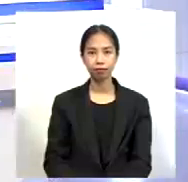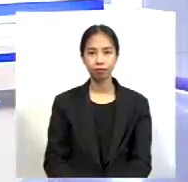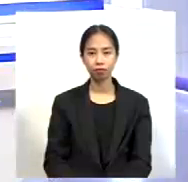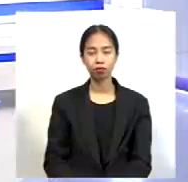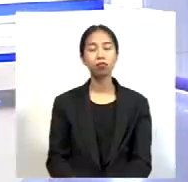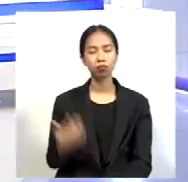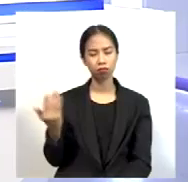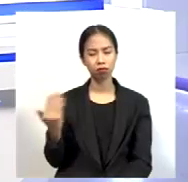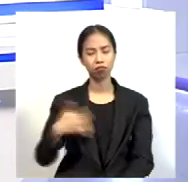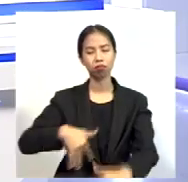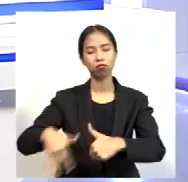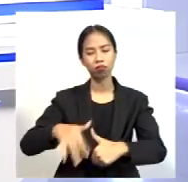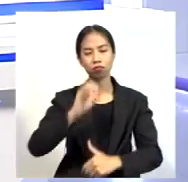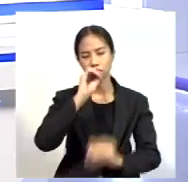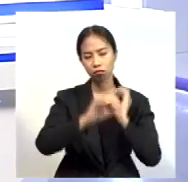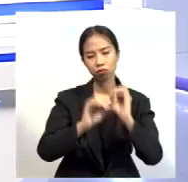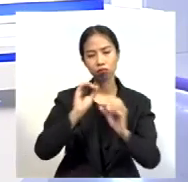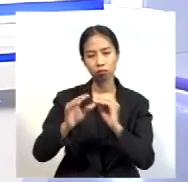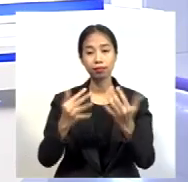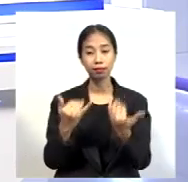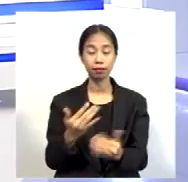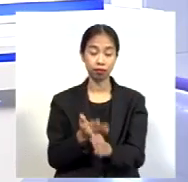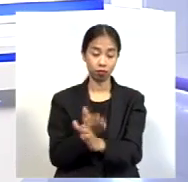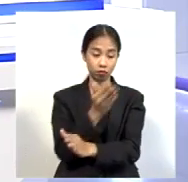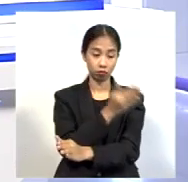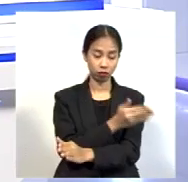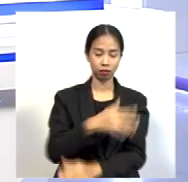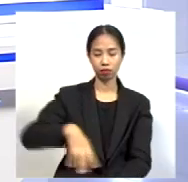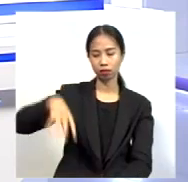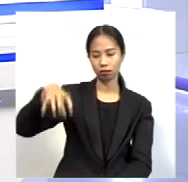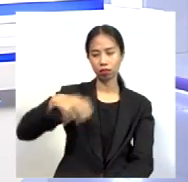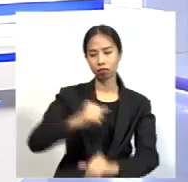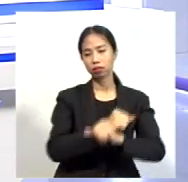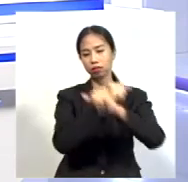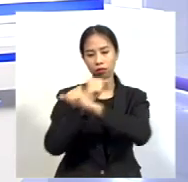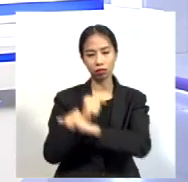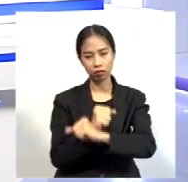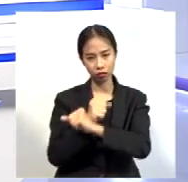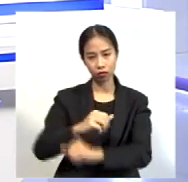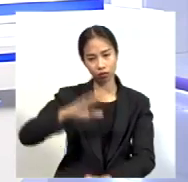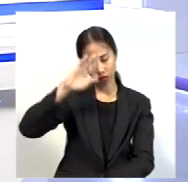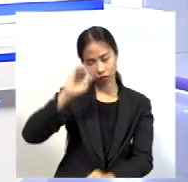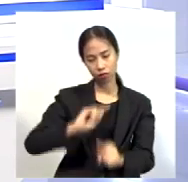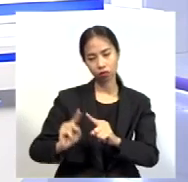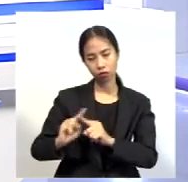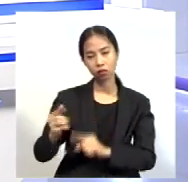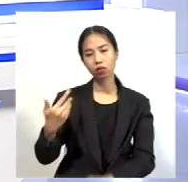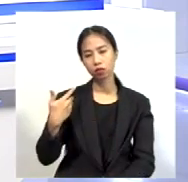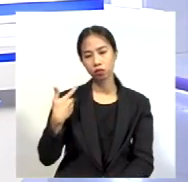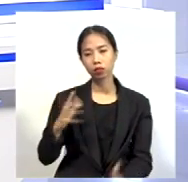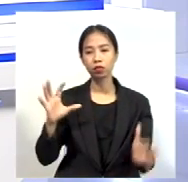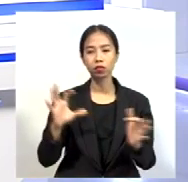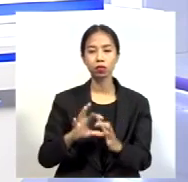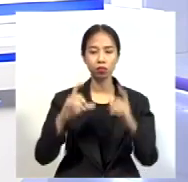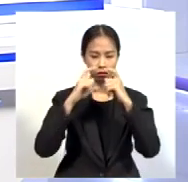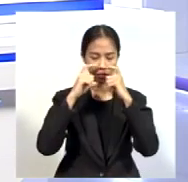นี่ก็เป็นเสียงสะท้อนจากพี่น้องประชาชนนะครับคุณผู้ชมครับก่อนหน้านี้กรมควบคุมมลพิษนะฮะแล้วก็หลายๆภาคส่วนที่เกี่ยวข้องเกี่ยวกับการแจ